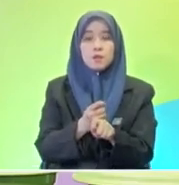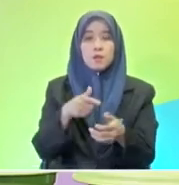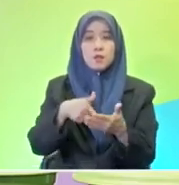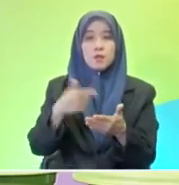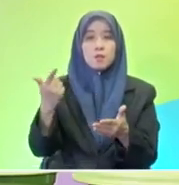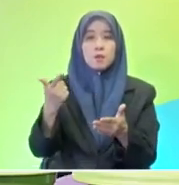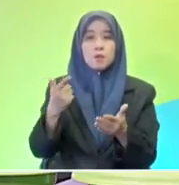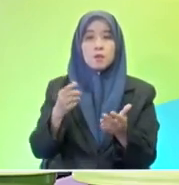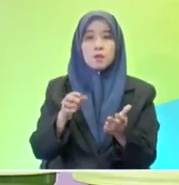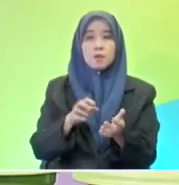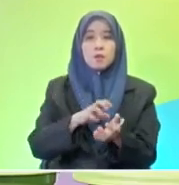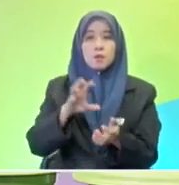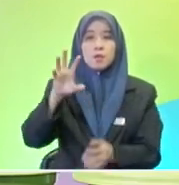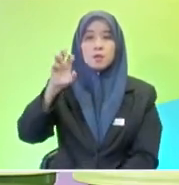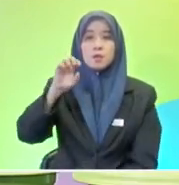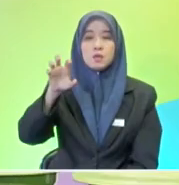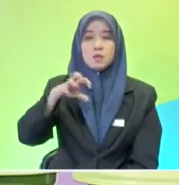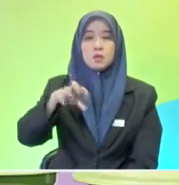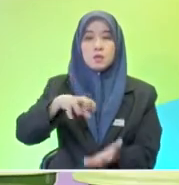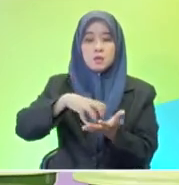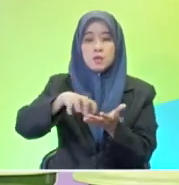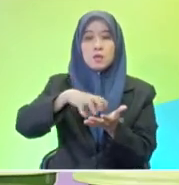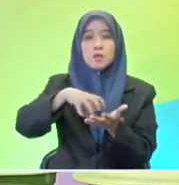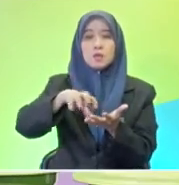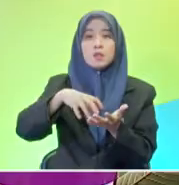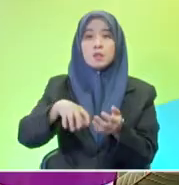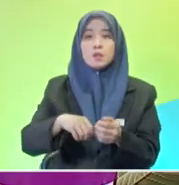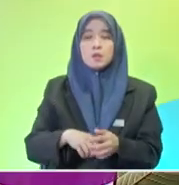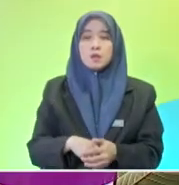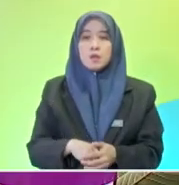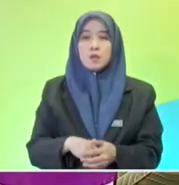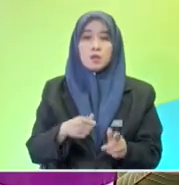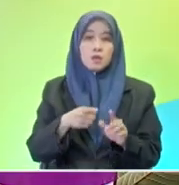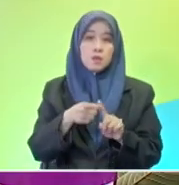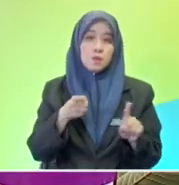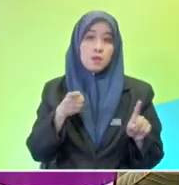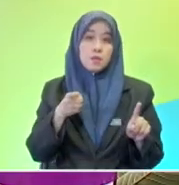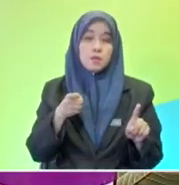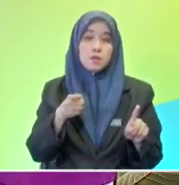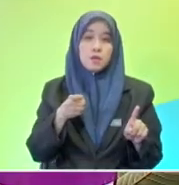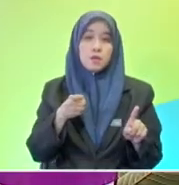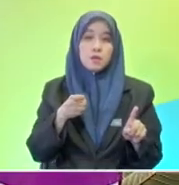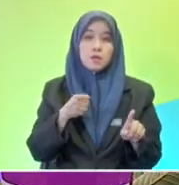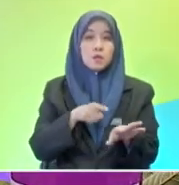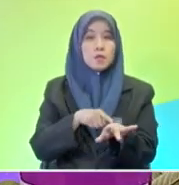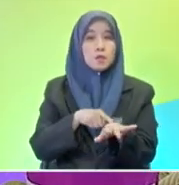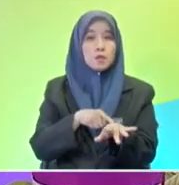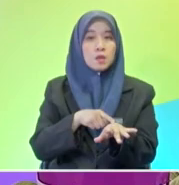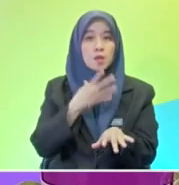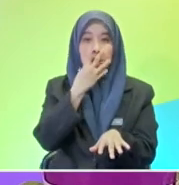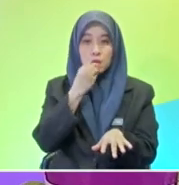kasar kasar daripada daun Limau purut tadi yang ni Limau purut ini tadi yang yang ini yang ini